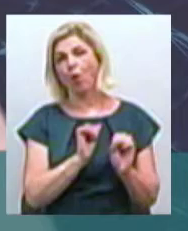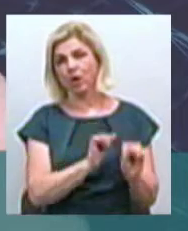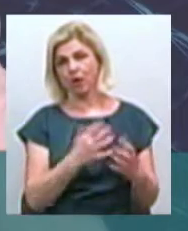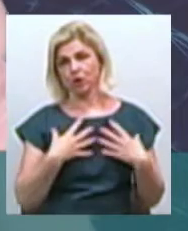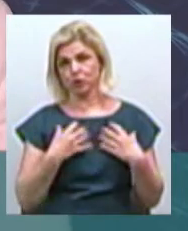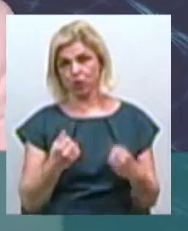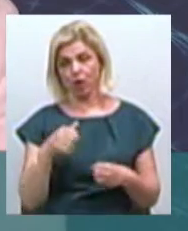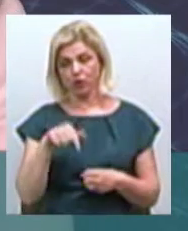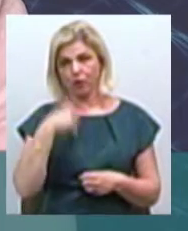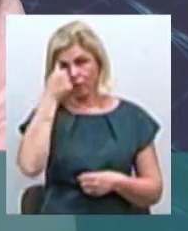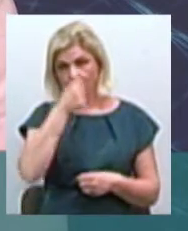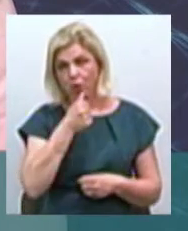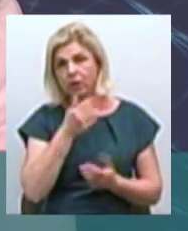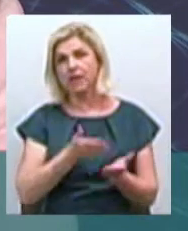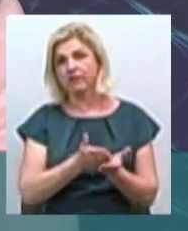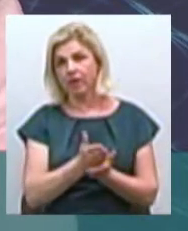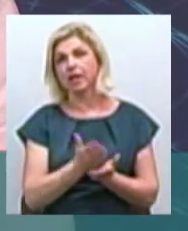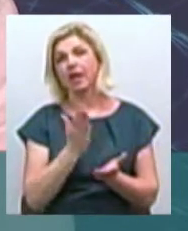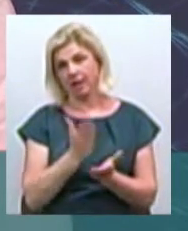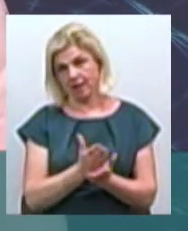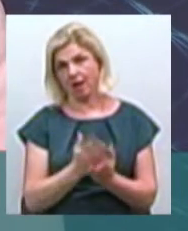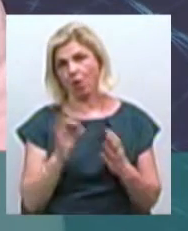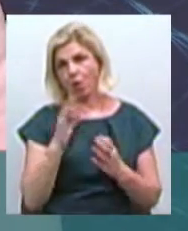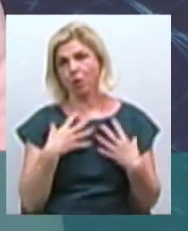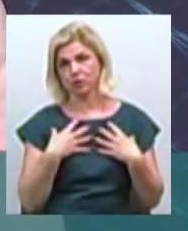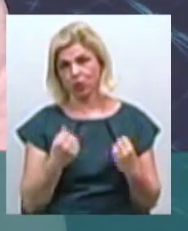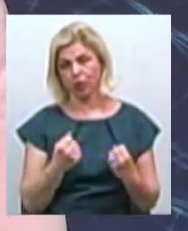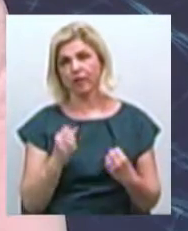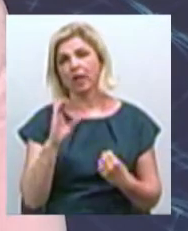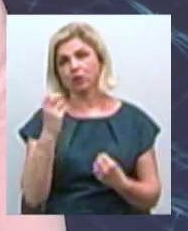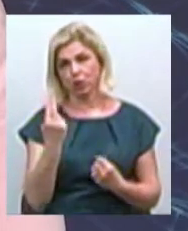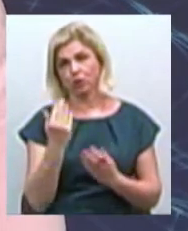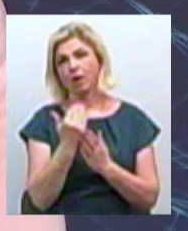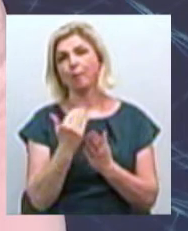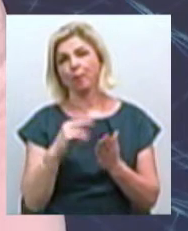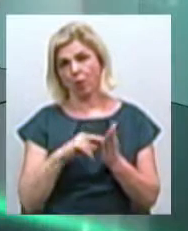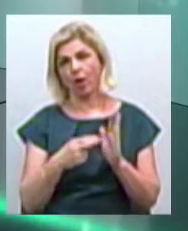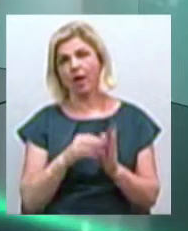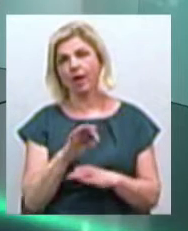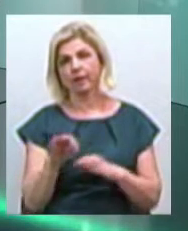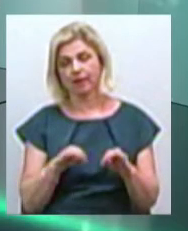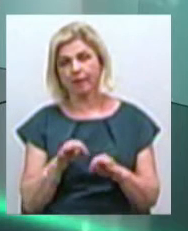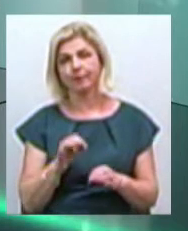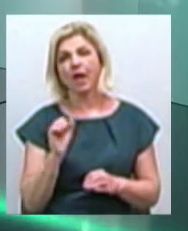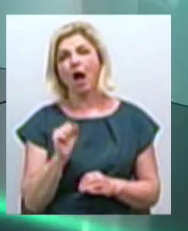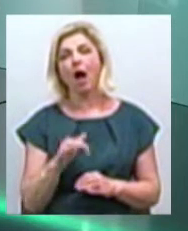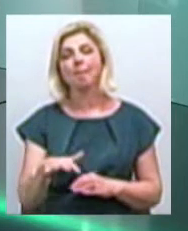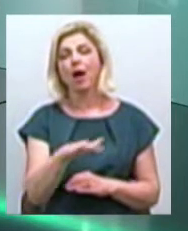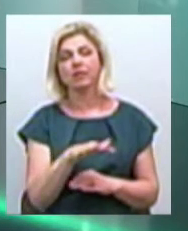декілька проєктів зі сфери охорони здоров'я є. Окрім того, і в соціальних проєктах там. А майданчики